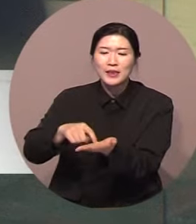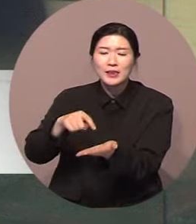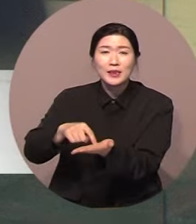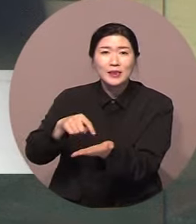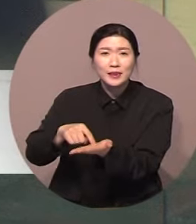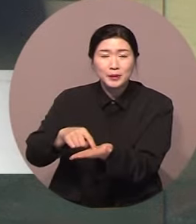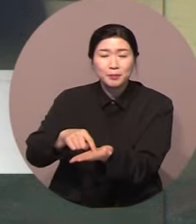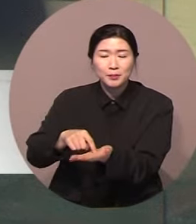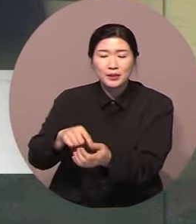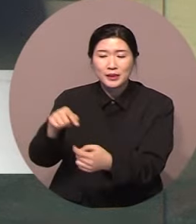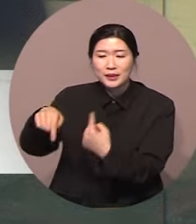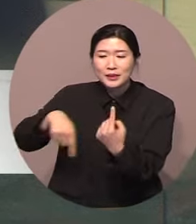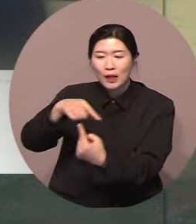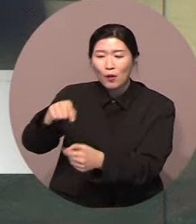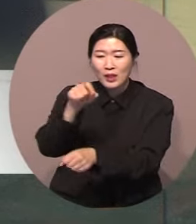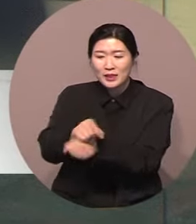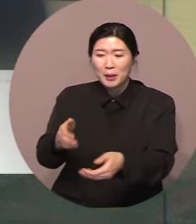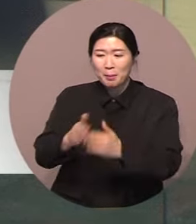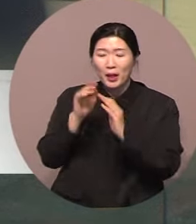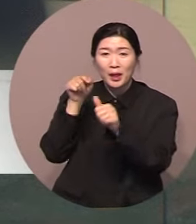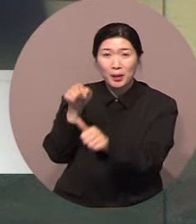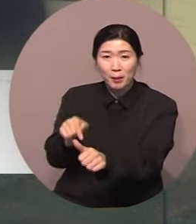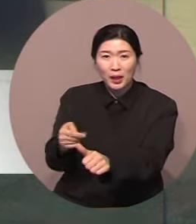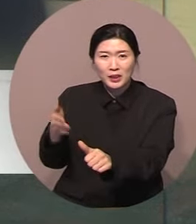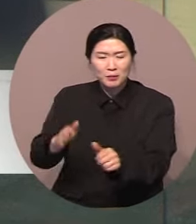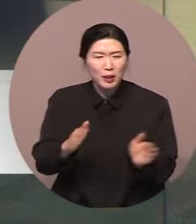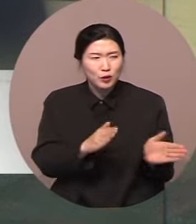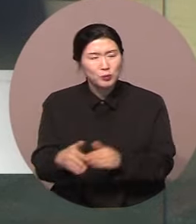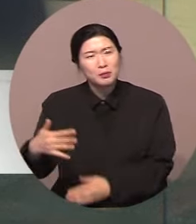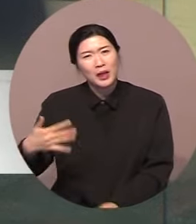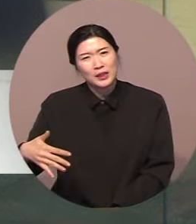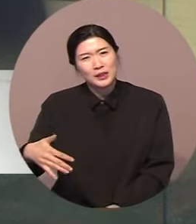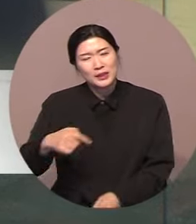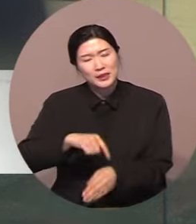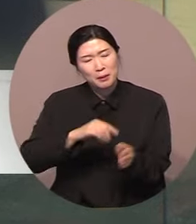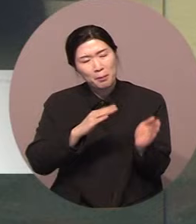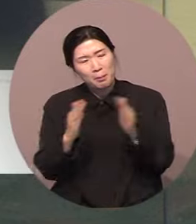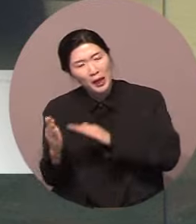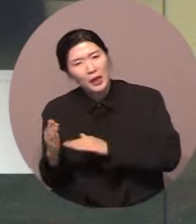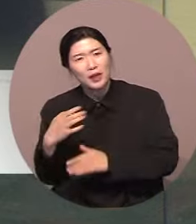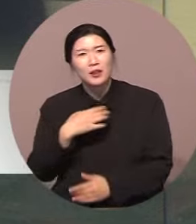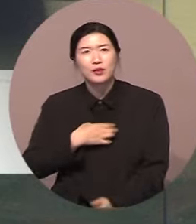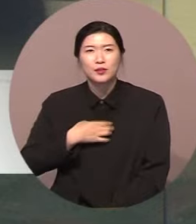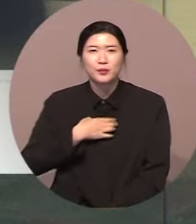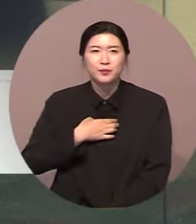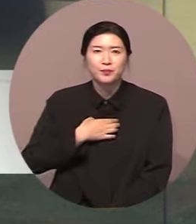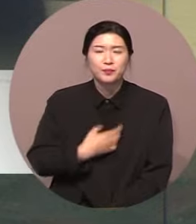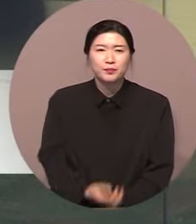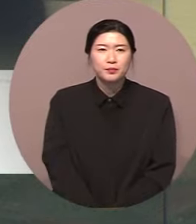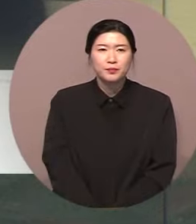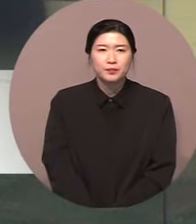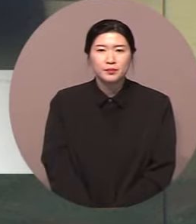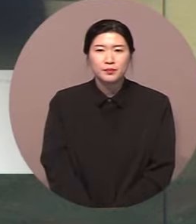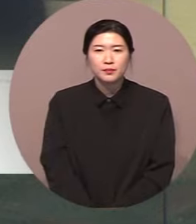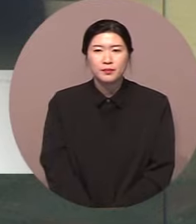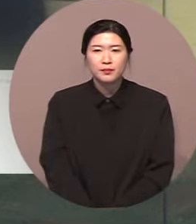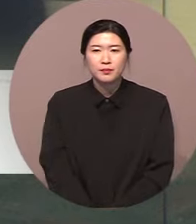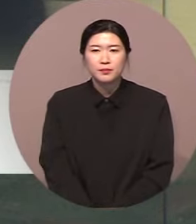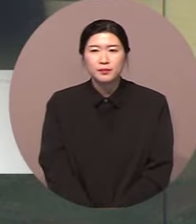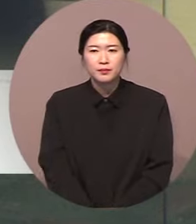광역 응급 상황실을 두기로 했지만 준비가 덜 돼 애초 계획보다 운영이 미뤄지게 됐습니다. 이승섭